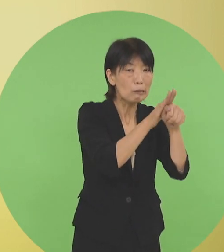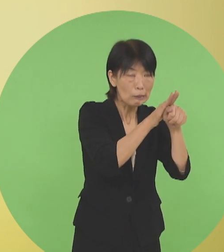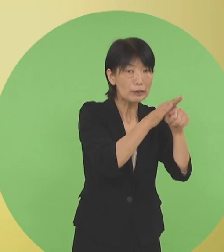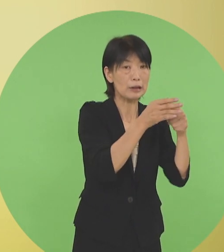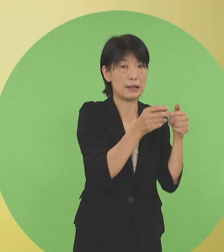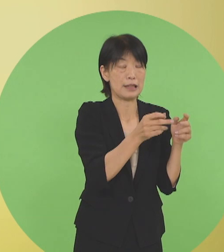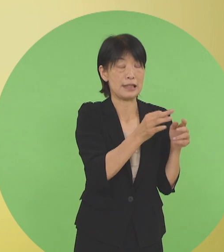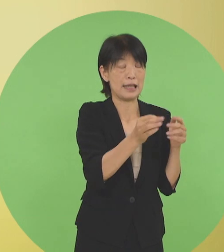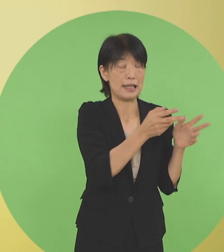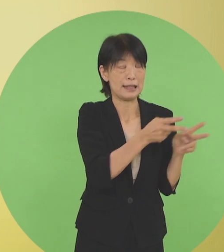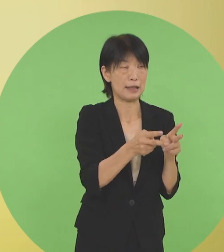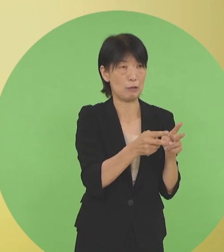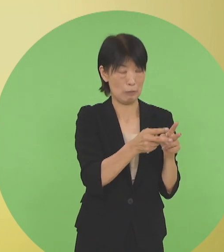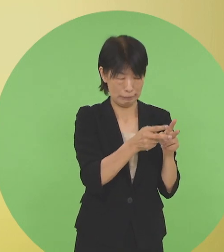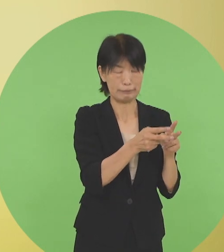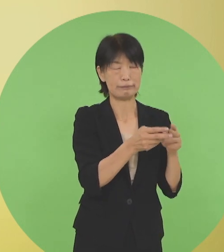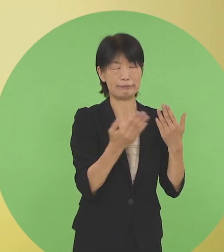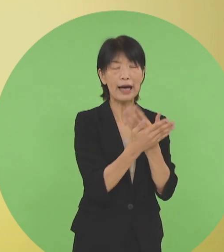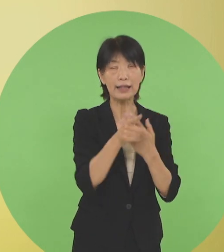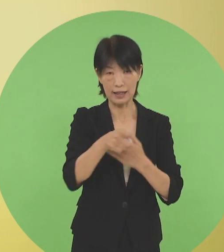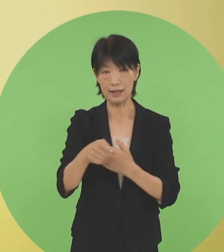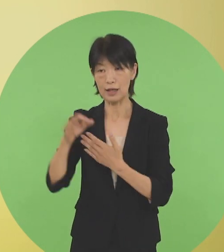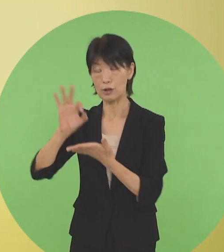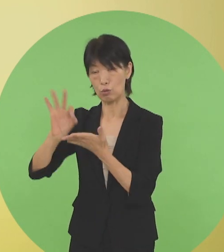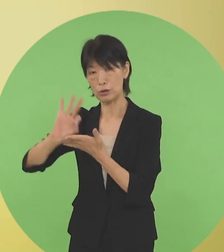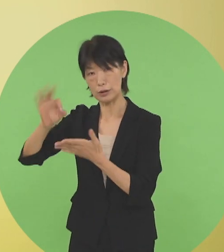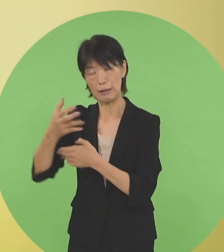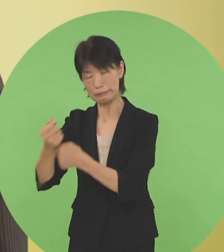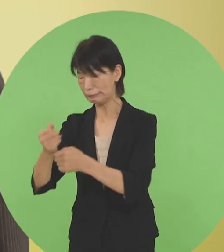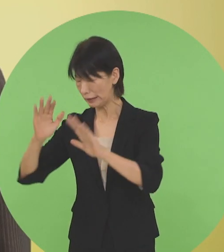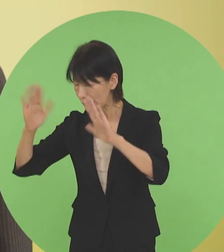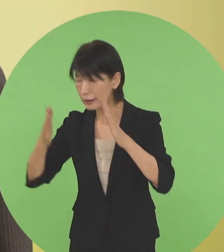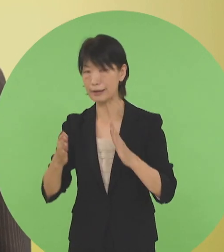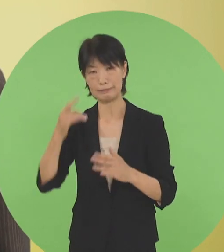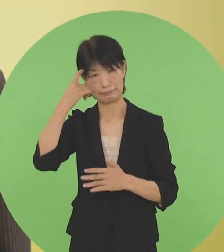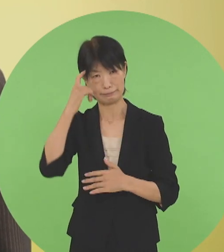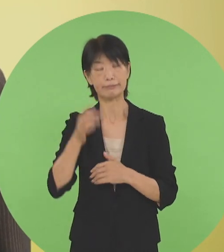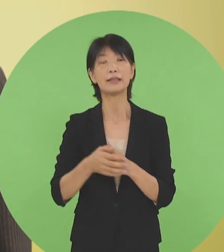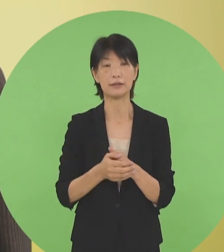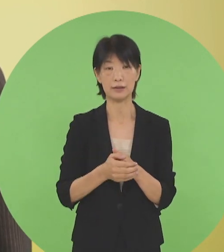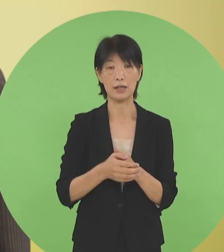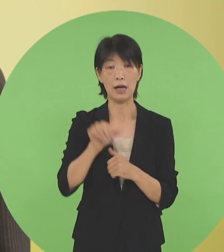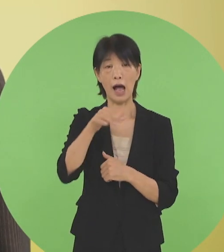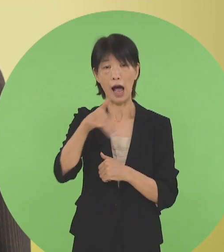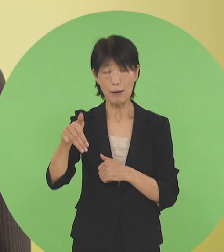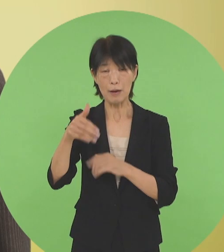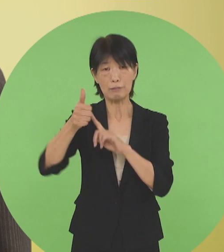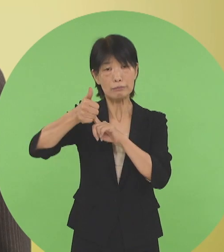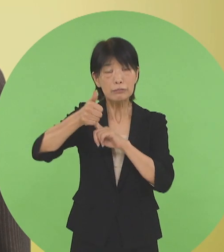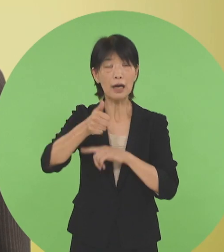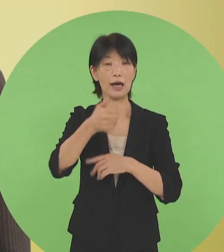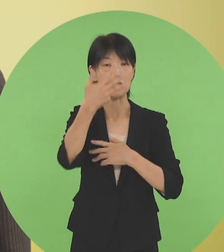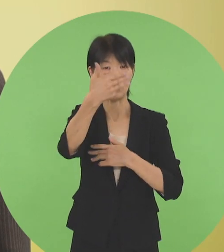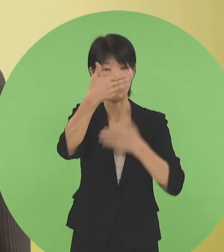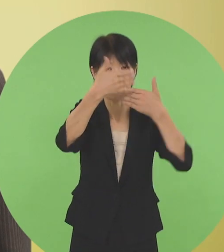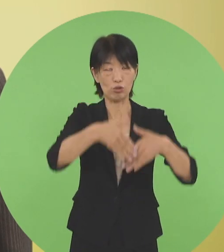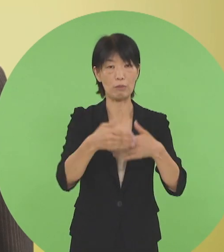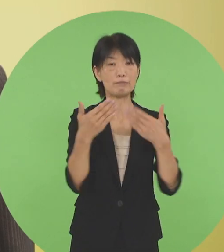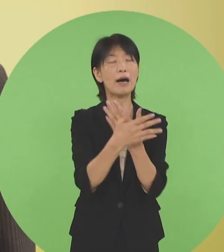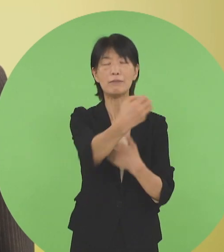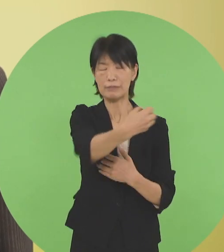ど、消費税に頼らない別の道で賄います。安倍首相による9条改憲は許しません。